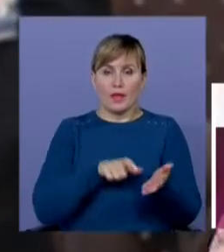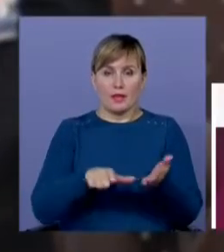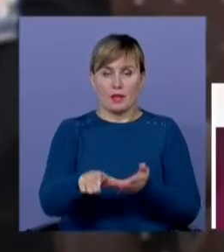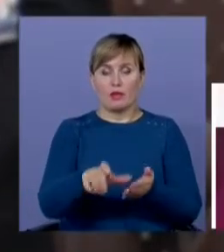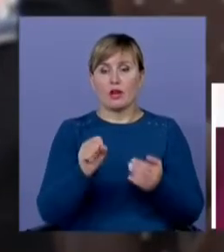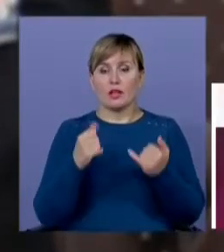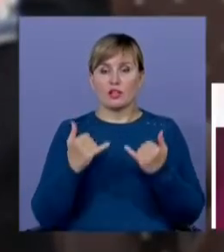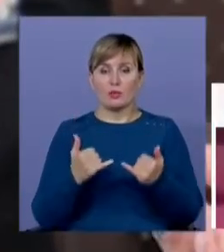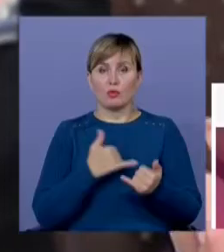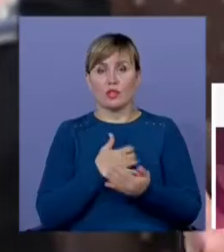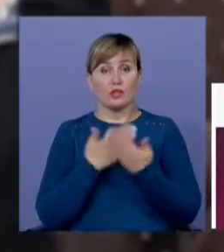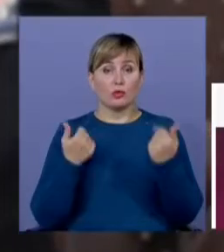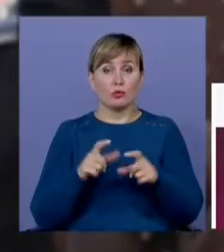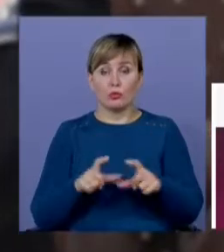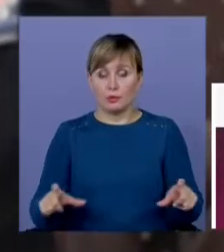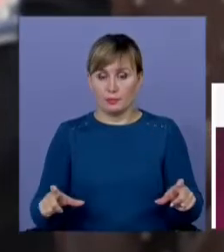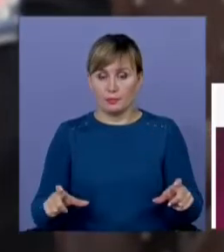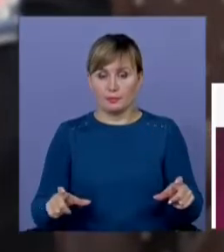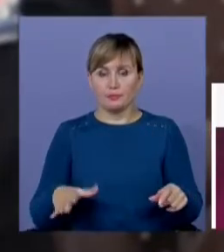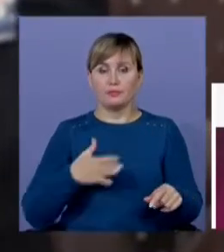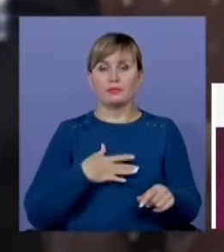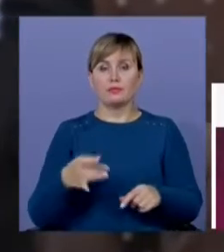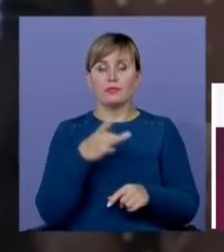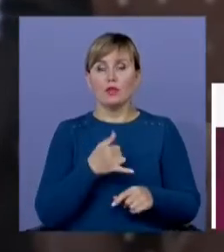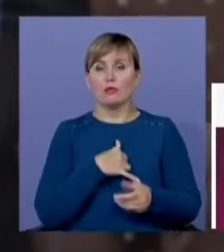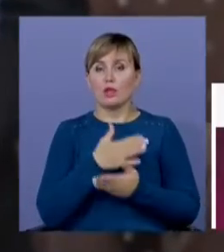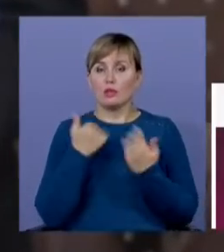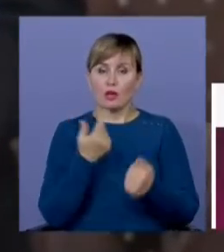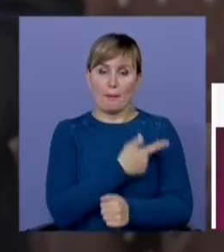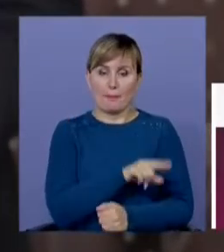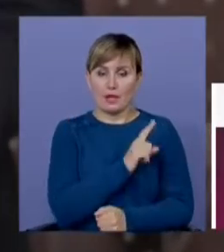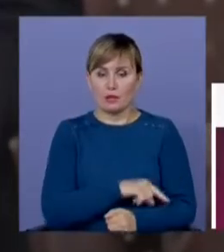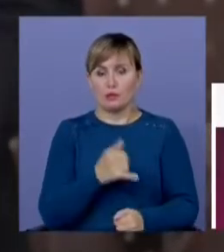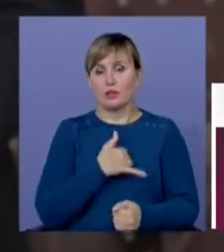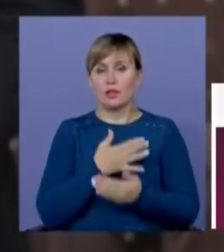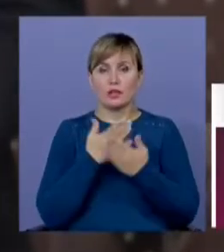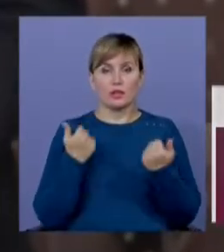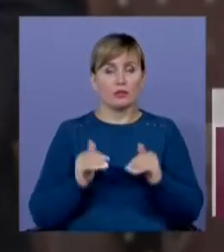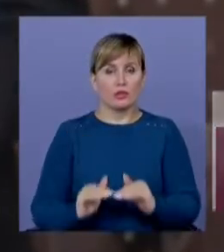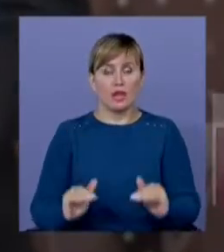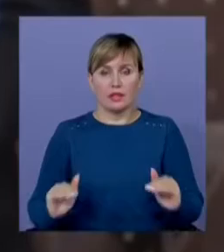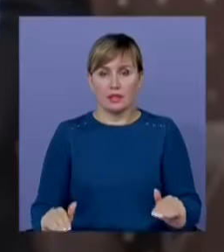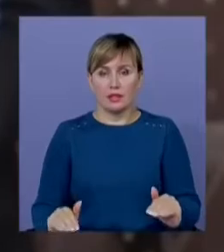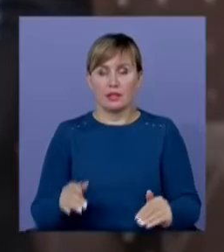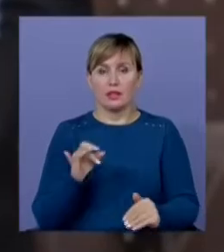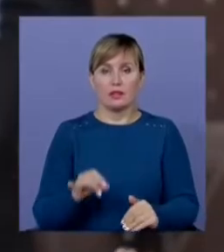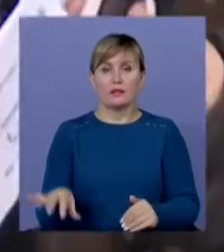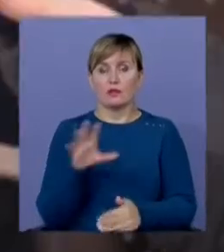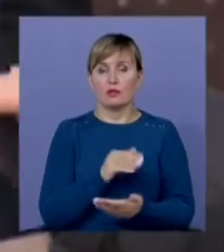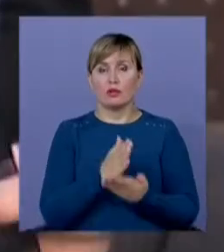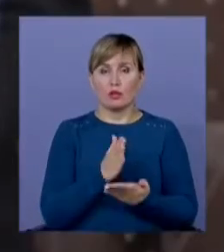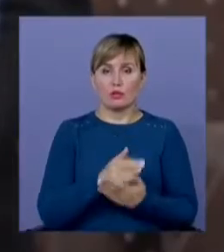дороге. У нас нету школы в нашем районе, у нас нету поликлиники, у нас нету детского садика. И все